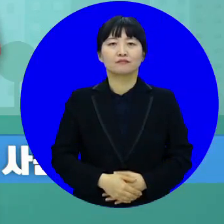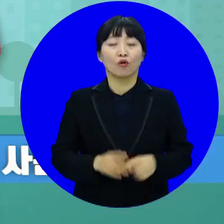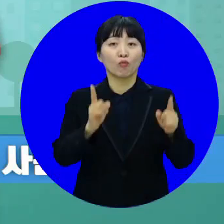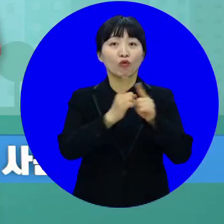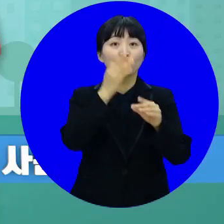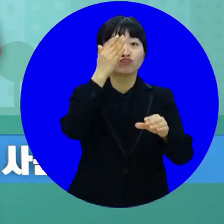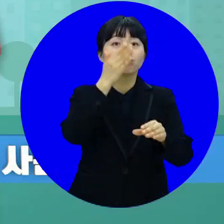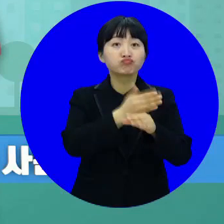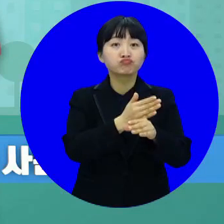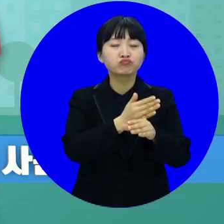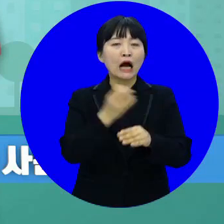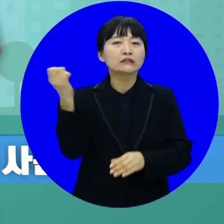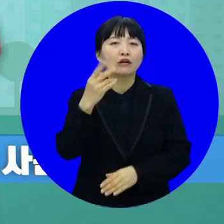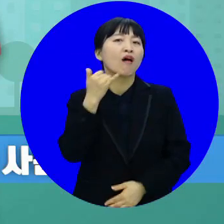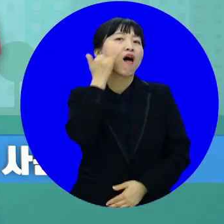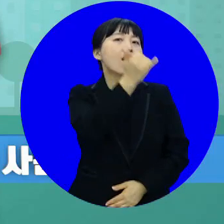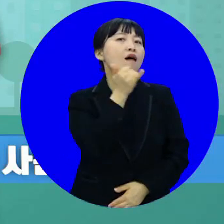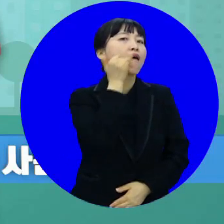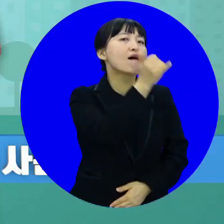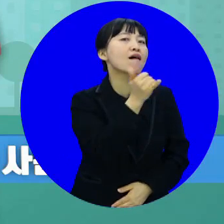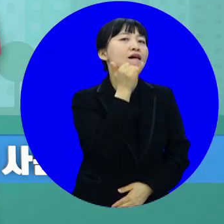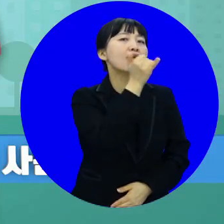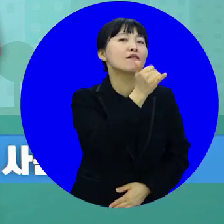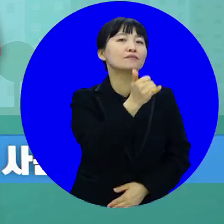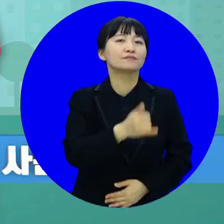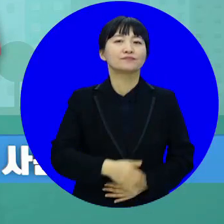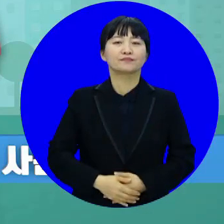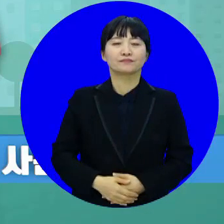면접 교섭 중인 아이에게 자주 전화하기.